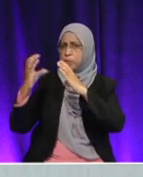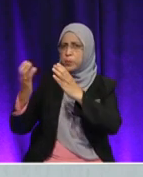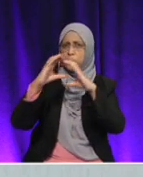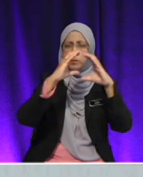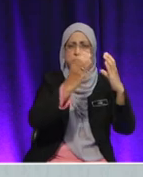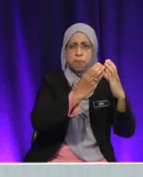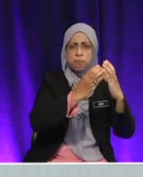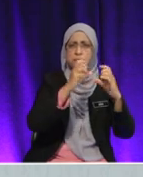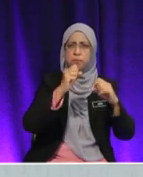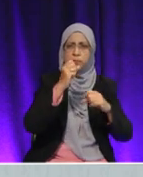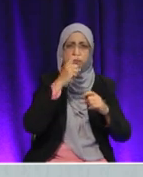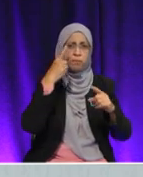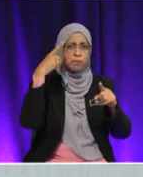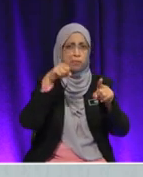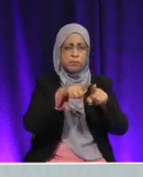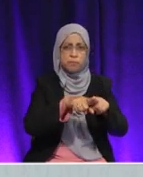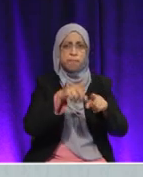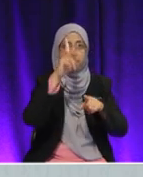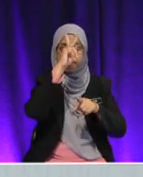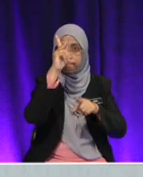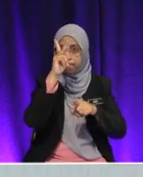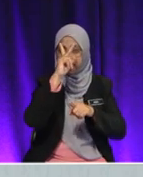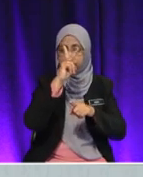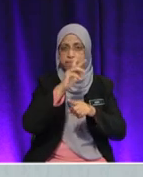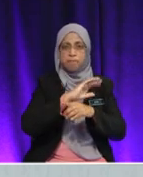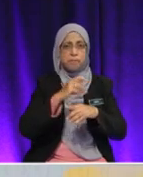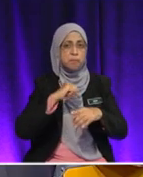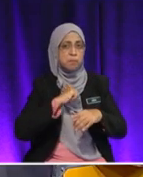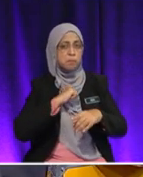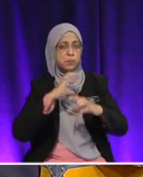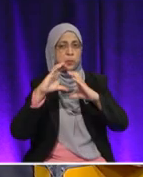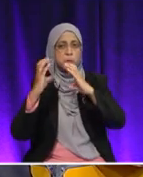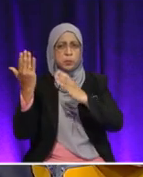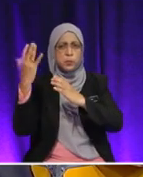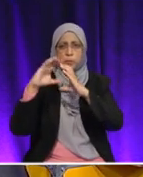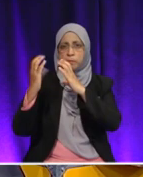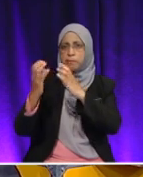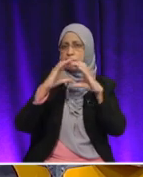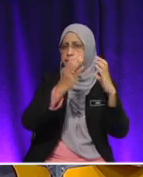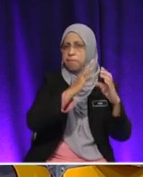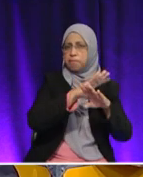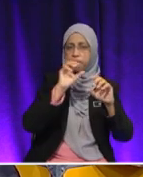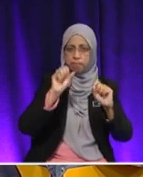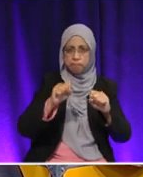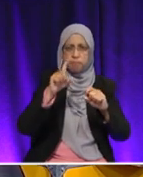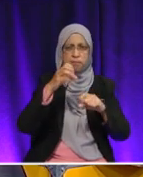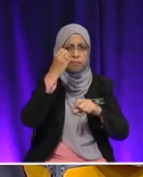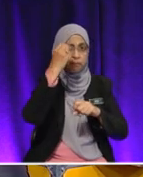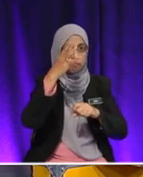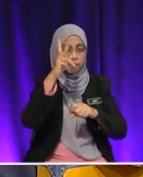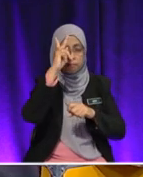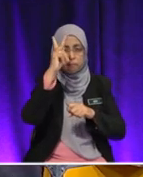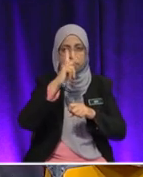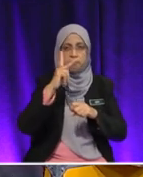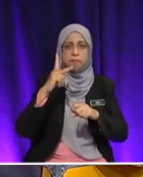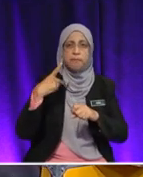pihak yang berkuasa dan juga kebenaran kerajaan mendapat memaklungkan kepada pihak kerajaan sebelum